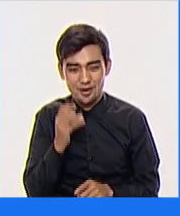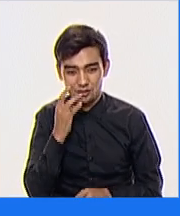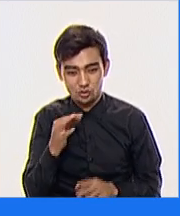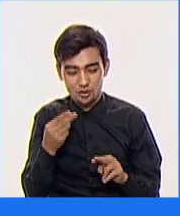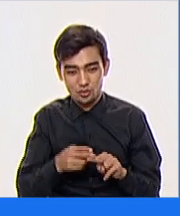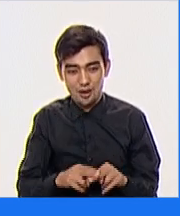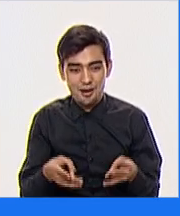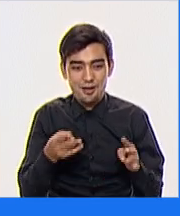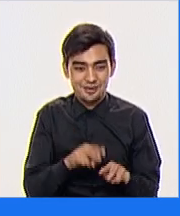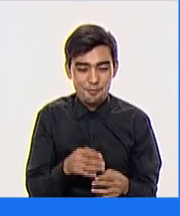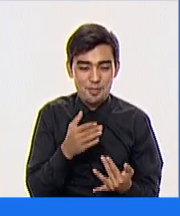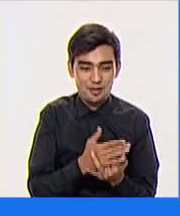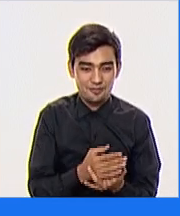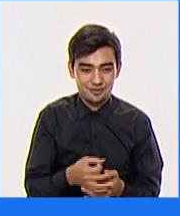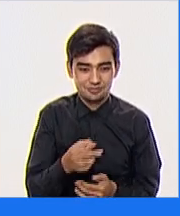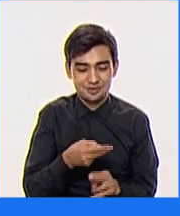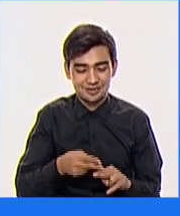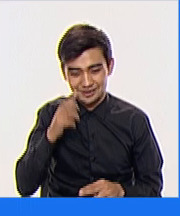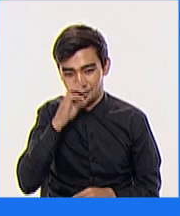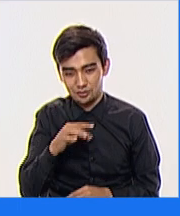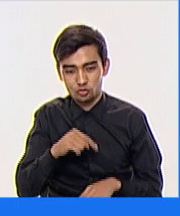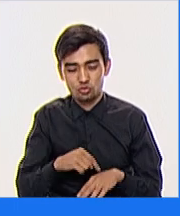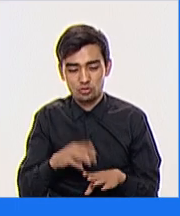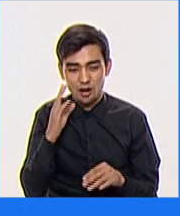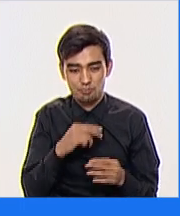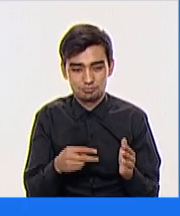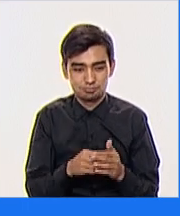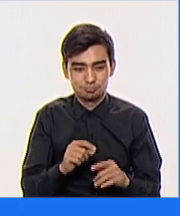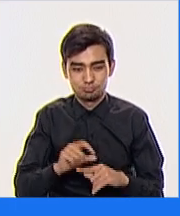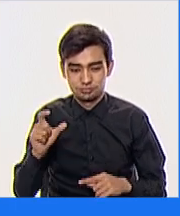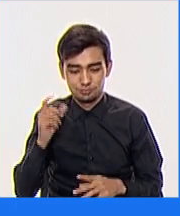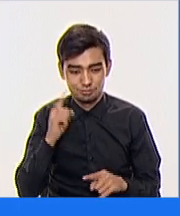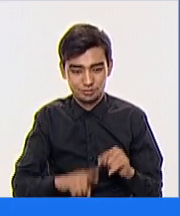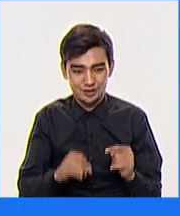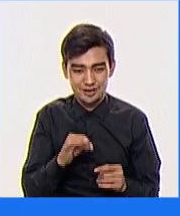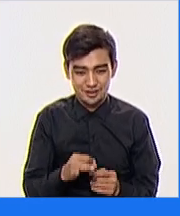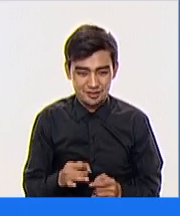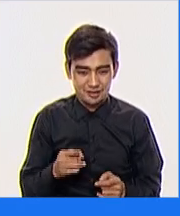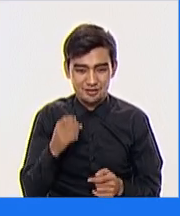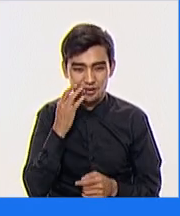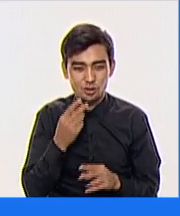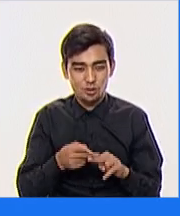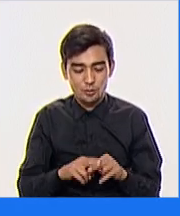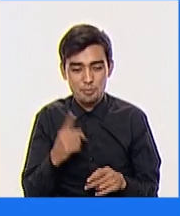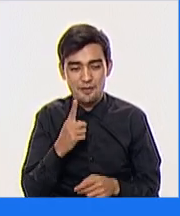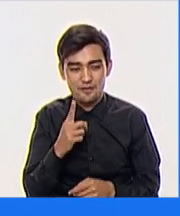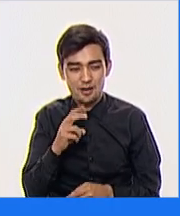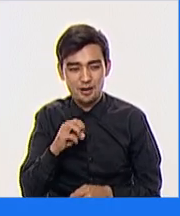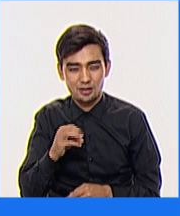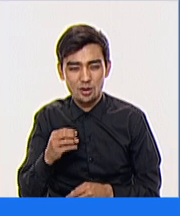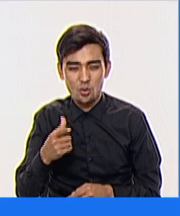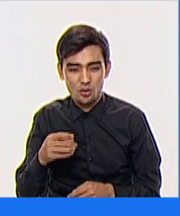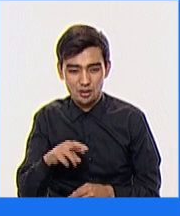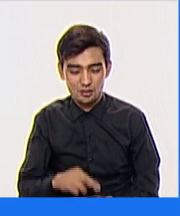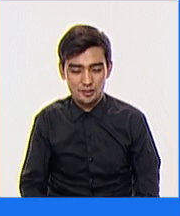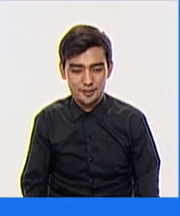яиц, остальная часть населения страны может почувствовать значительный скачок цен на широко используемые яйца первой категории.